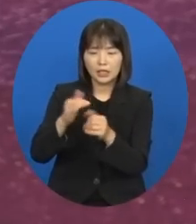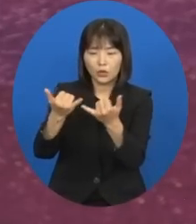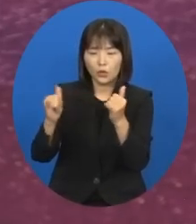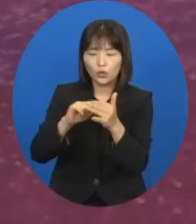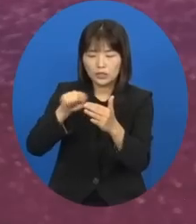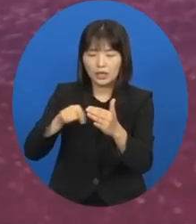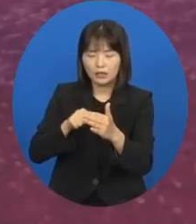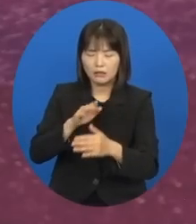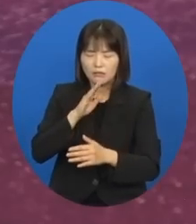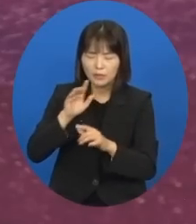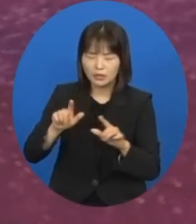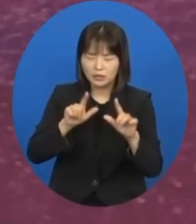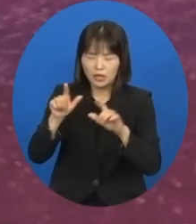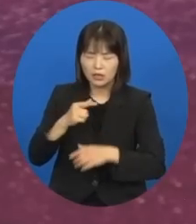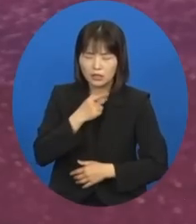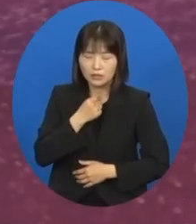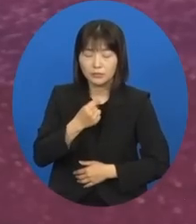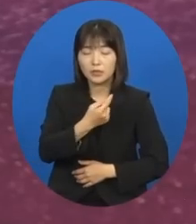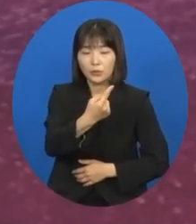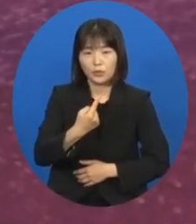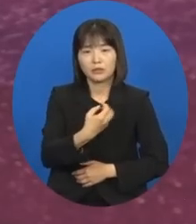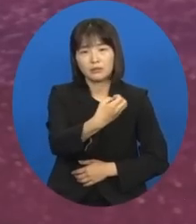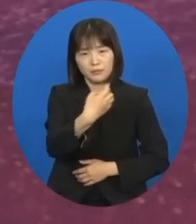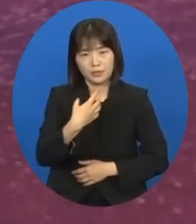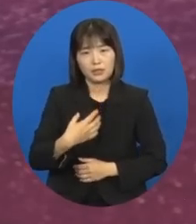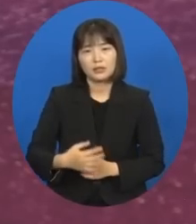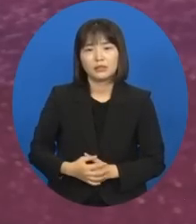안에서 정말 살고 싶어서 왔다고